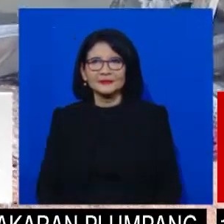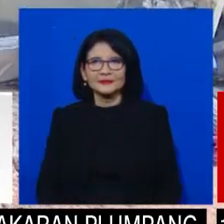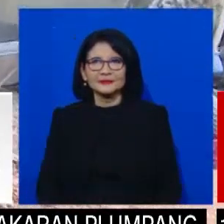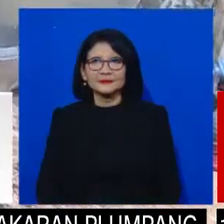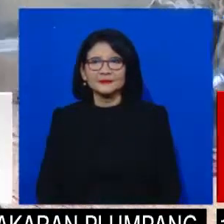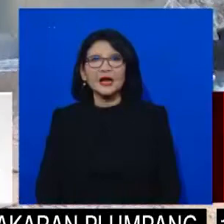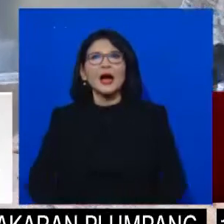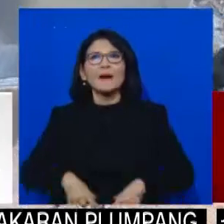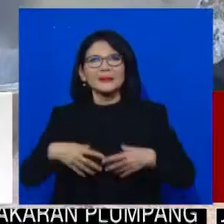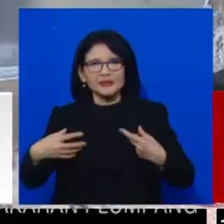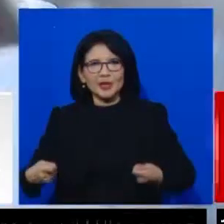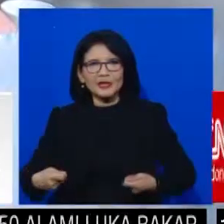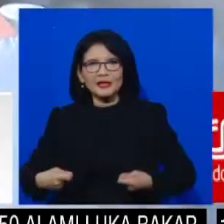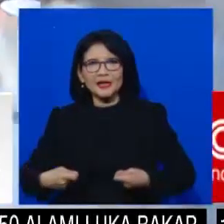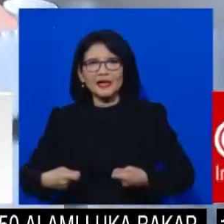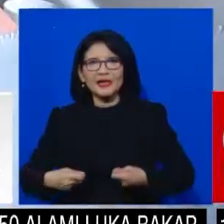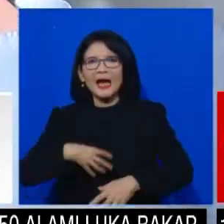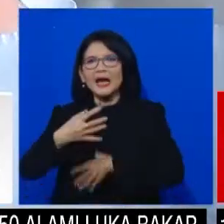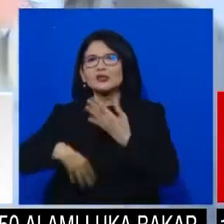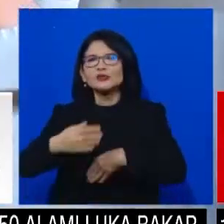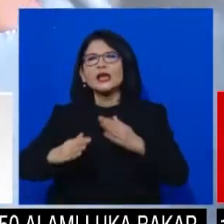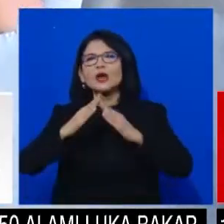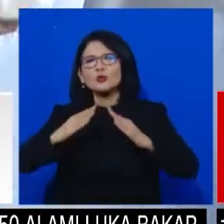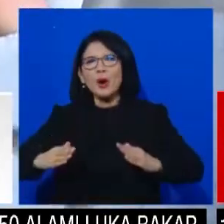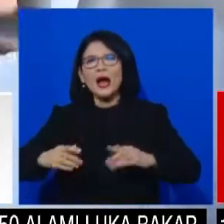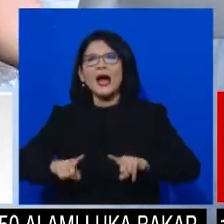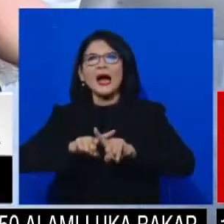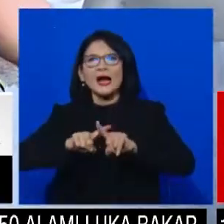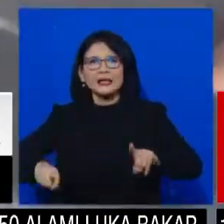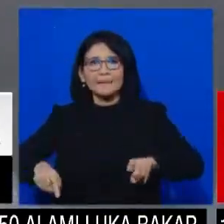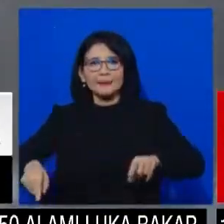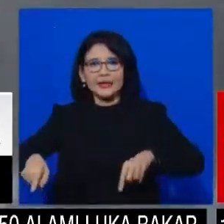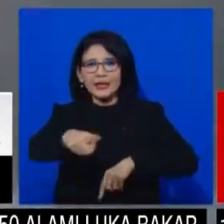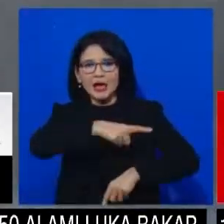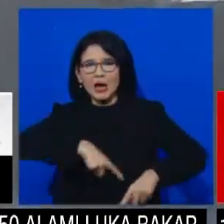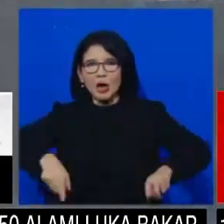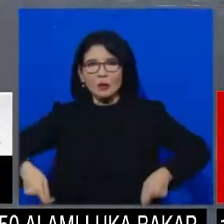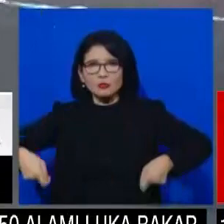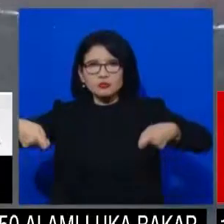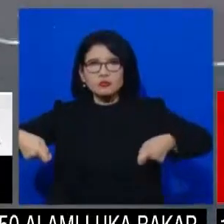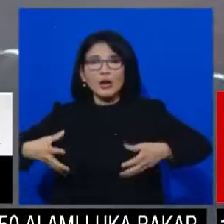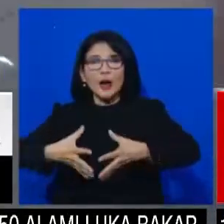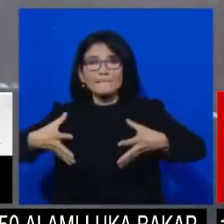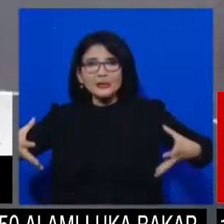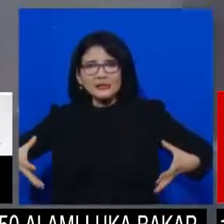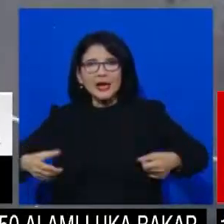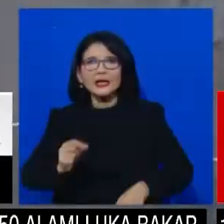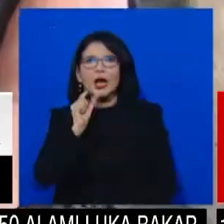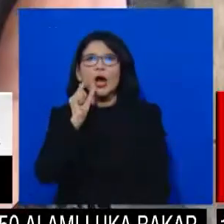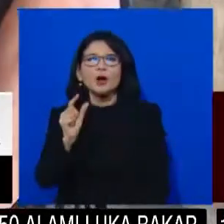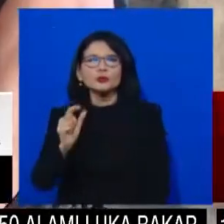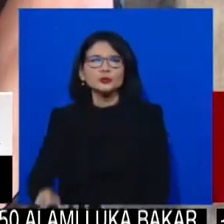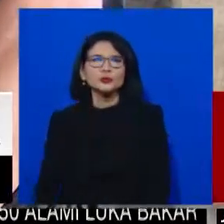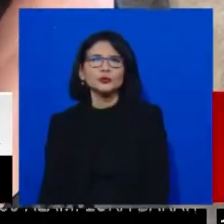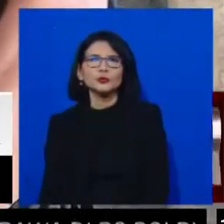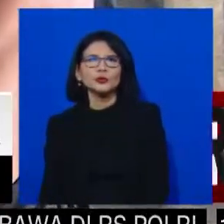Meski hanya berskala industri rumahan, wajan yang diproduksi tidak hanya berukuran kecil saja, tapi juga berukuran besar dan digunakan untuk restoran